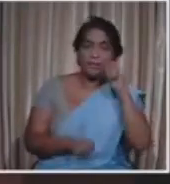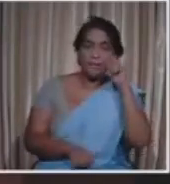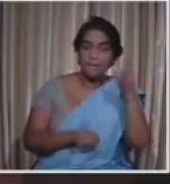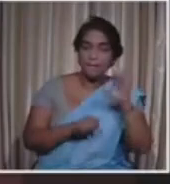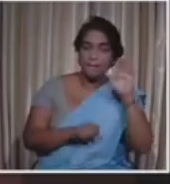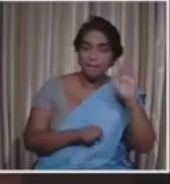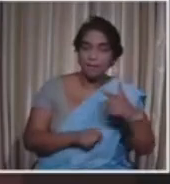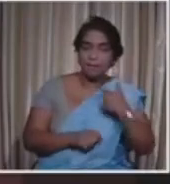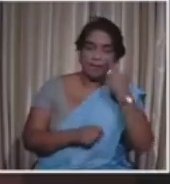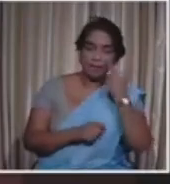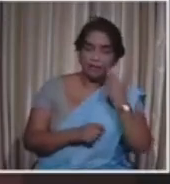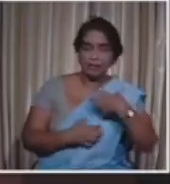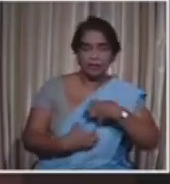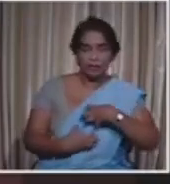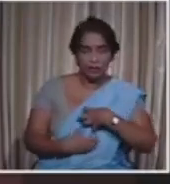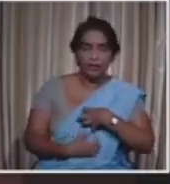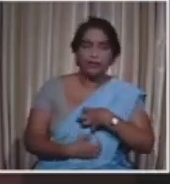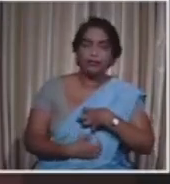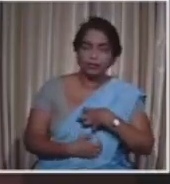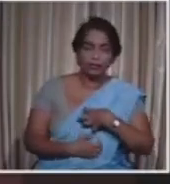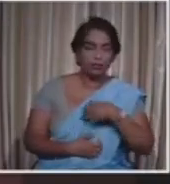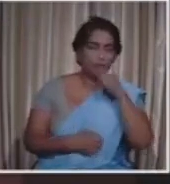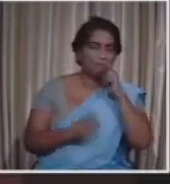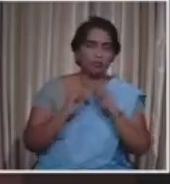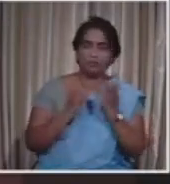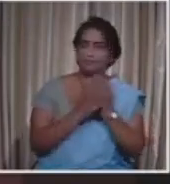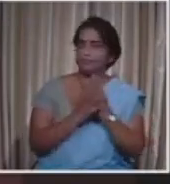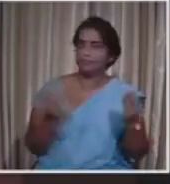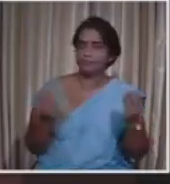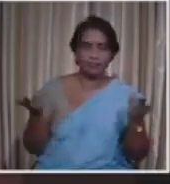ජනතාවගේ අඳුනාවට කිසිම විසඳුමක් නැහැ